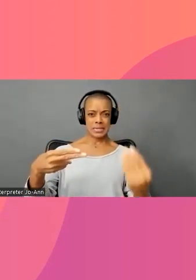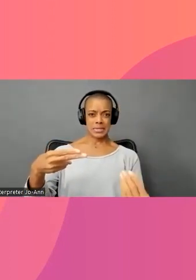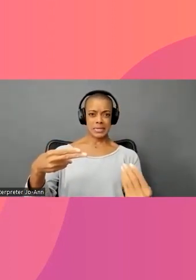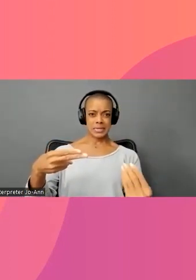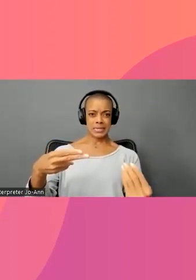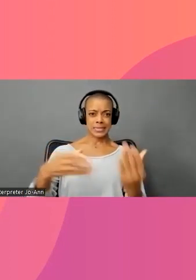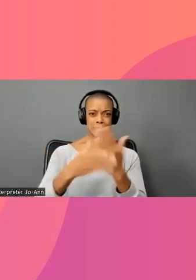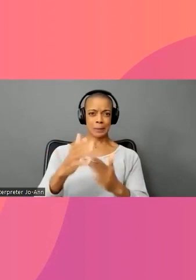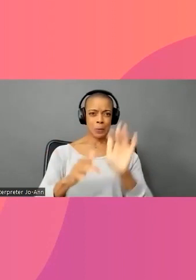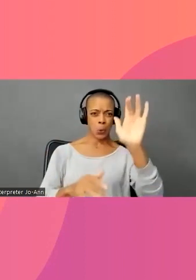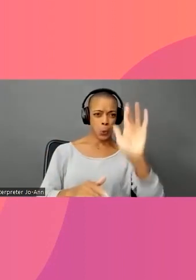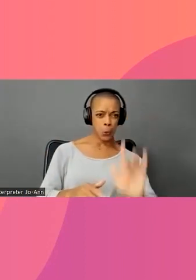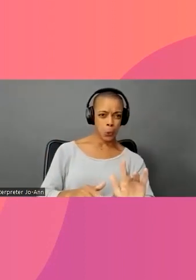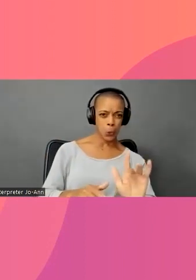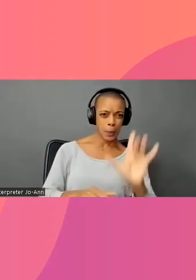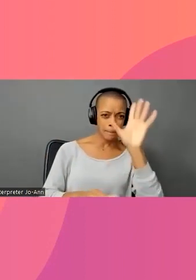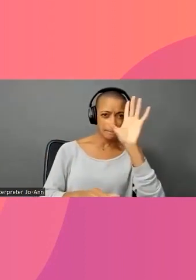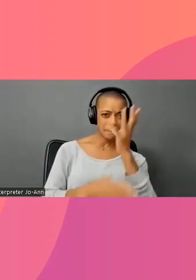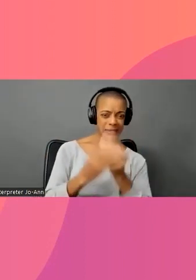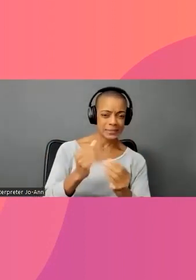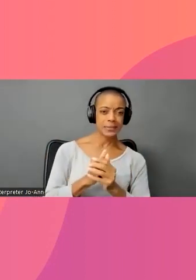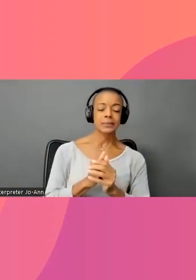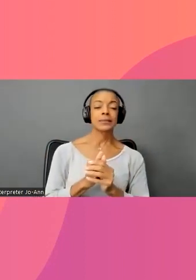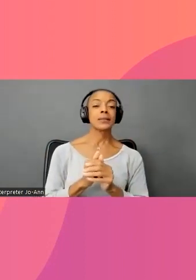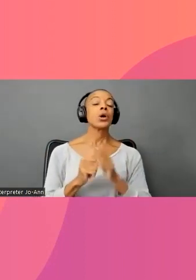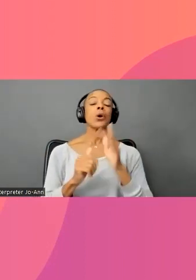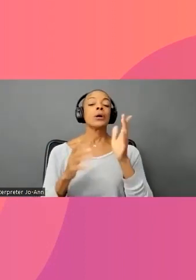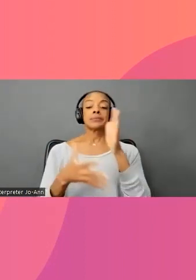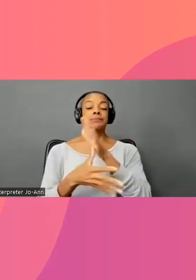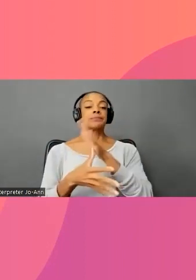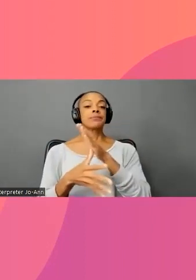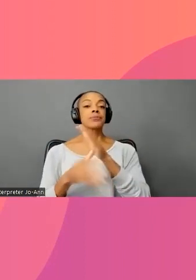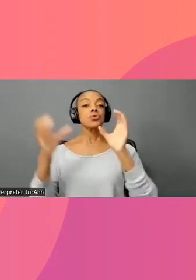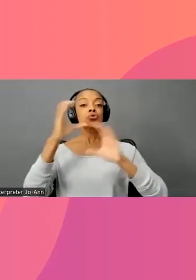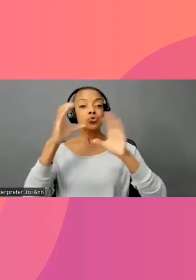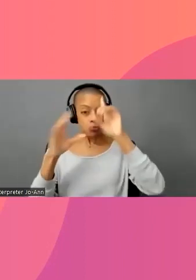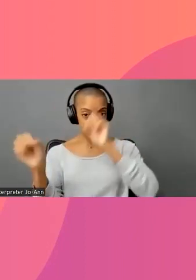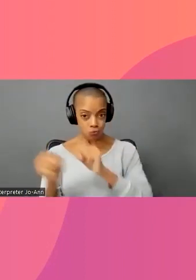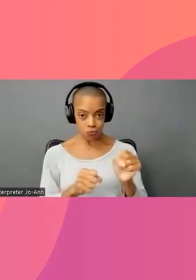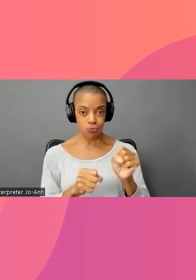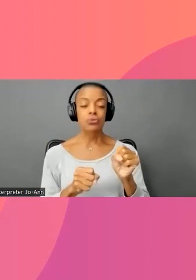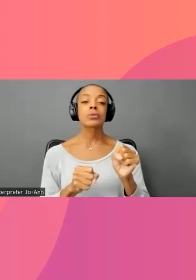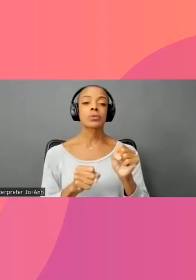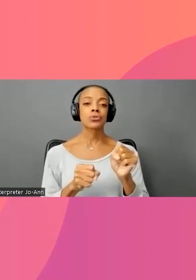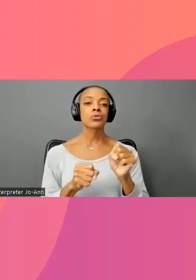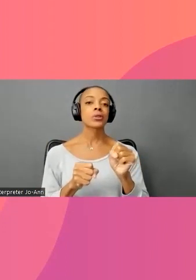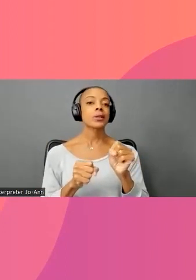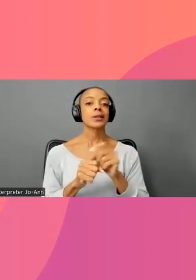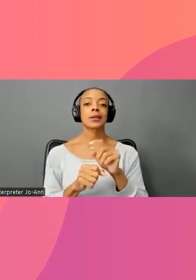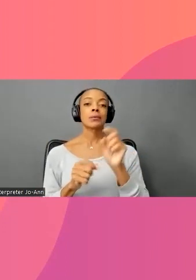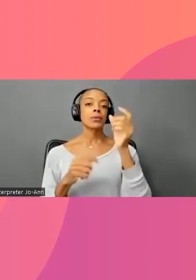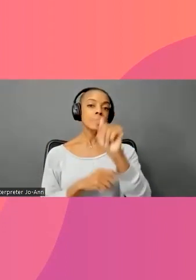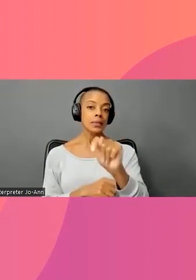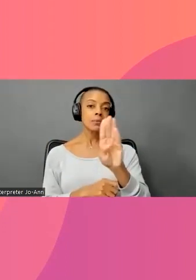il manque du contenu à cette diapositive. Alors, afin de bâtir la stratégie de recherche, on a utilisé une combinaison